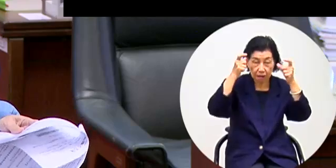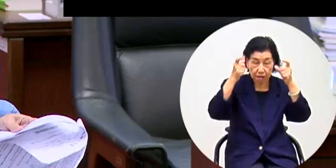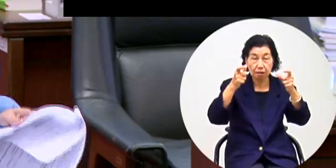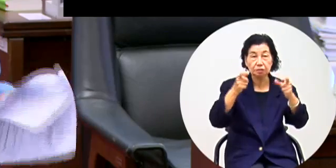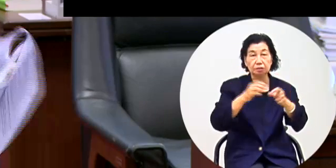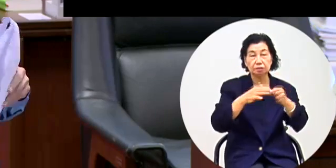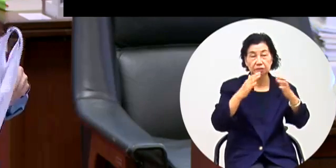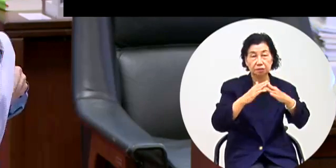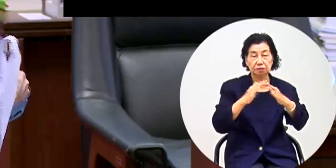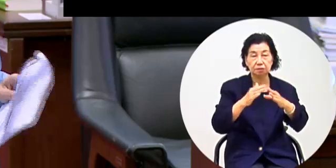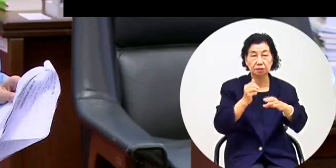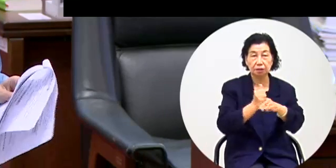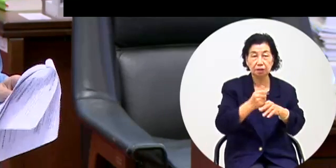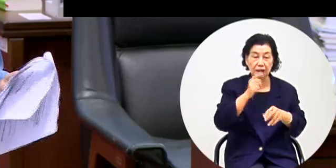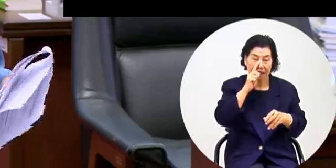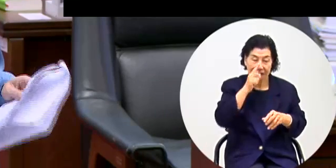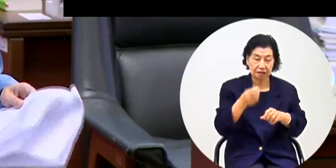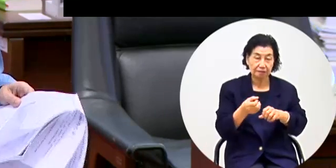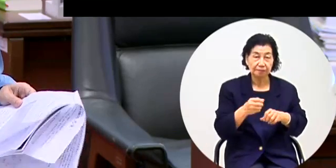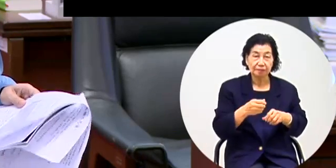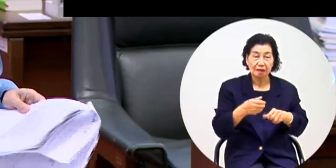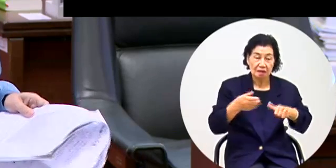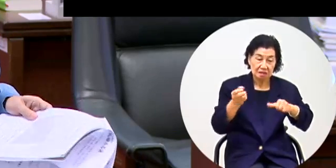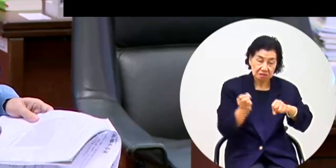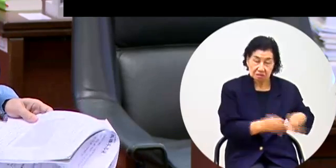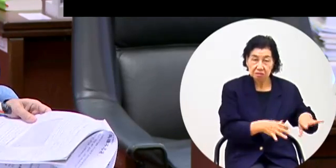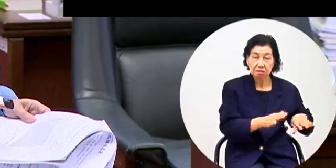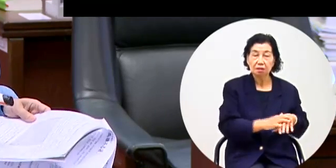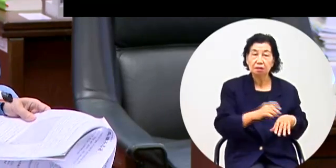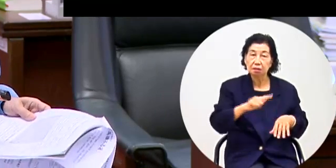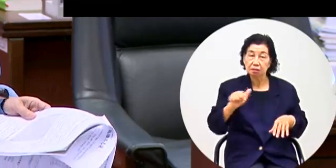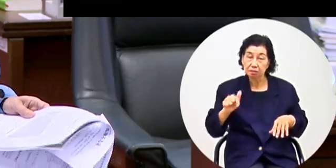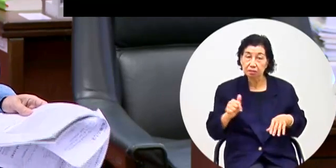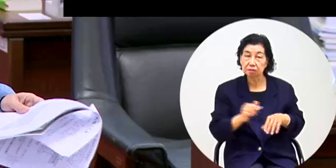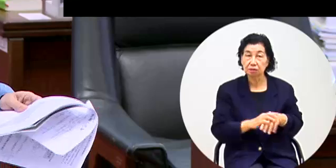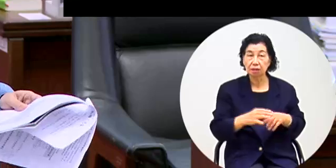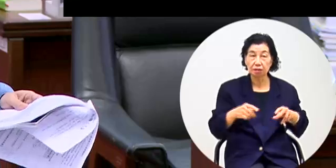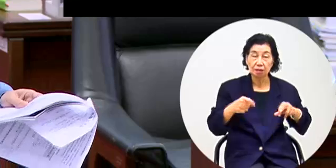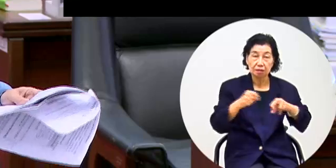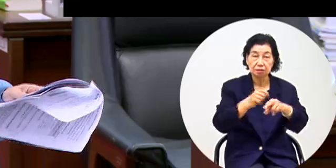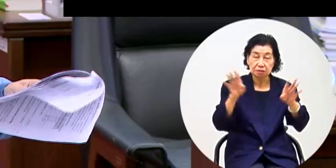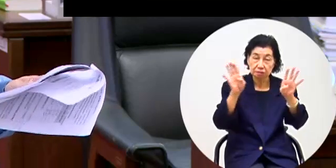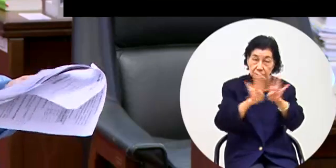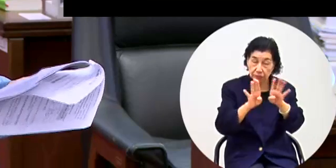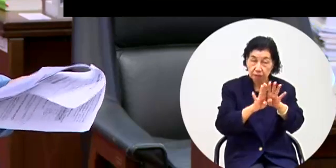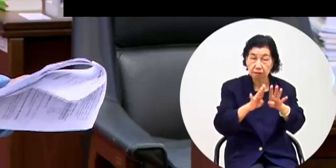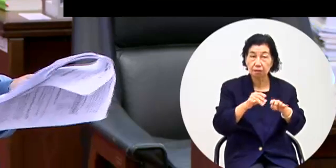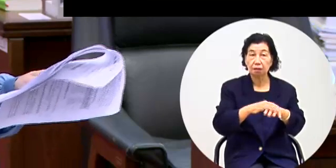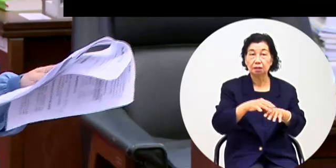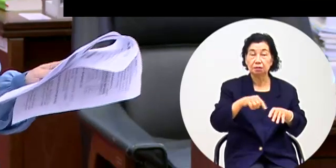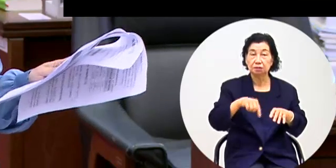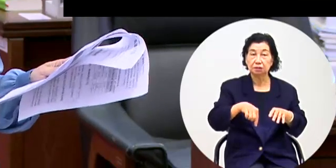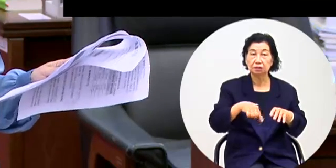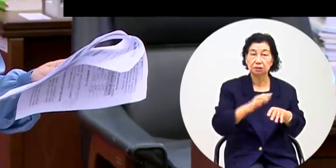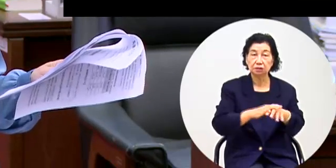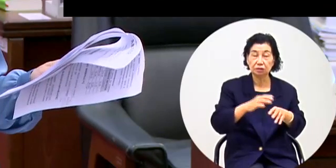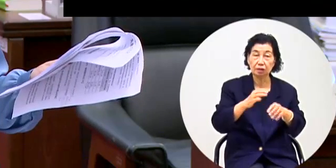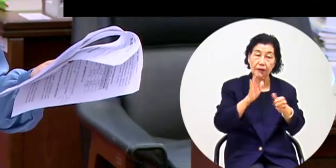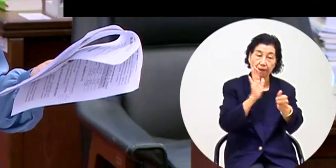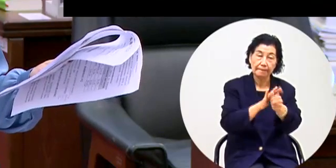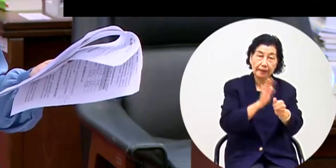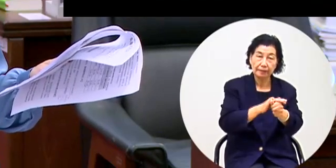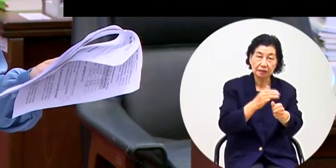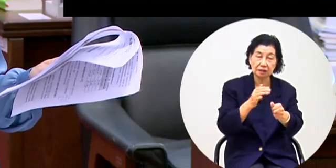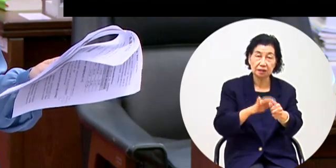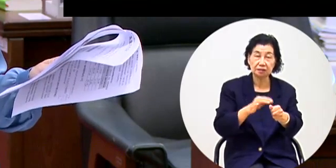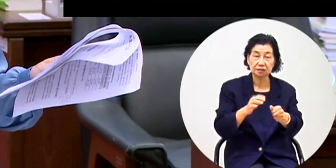烧了就烧了，但是底渣也是要运回去啊，底渣也是要运回去啊。哦，这个就是环保局给我的资